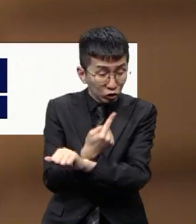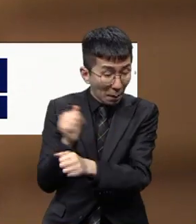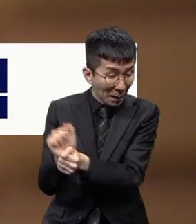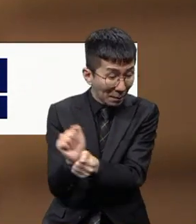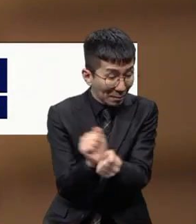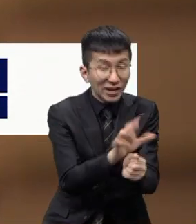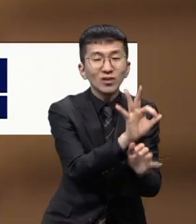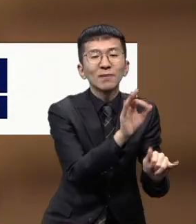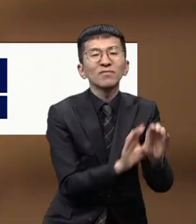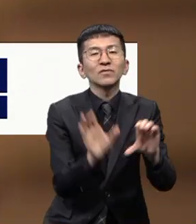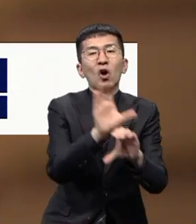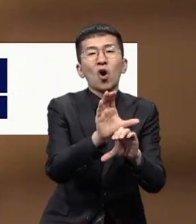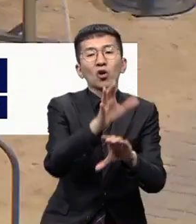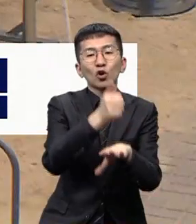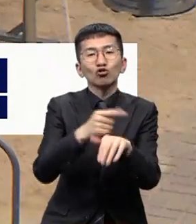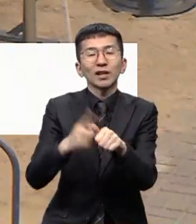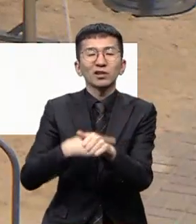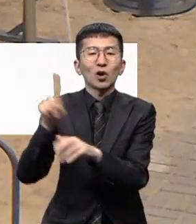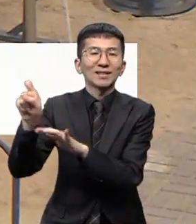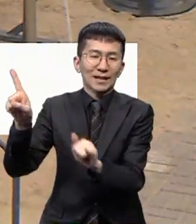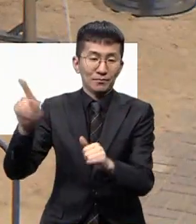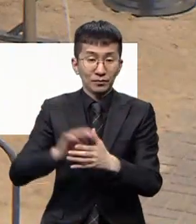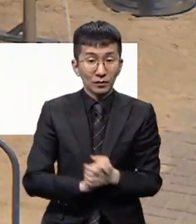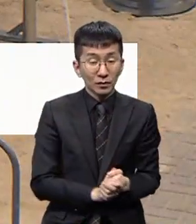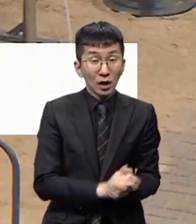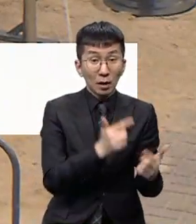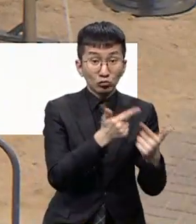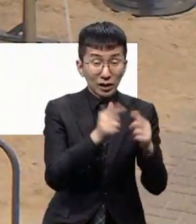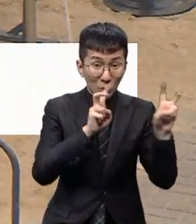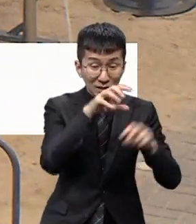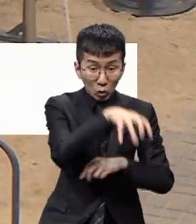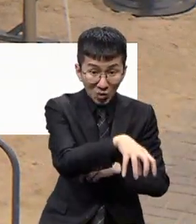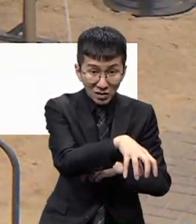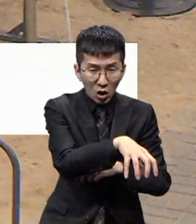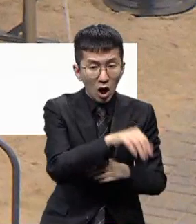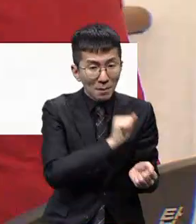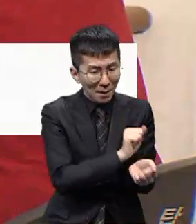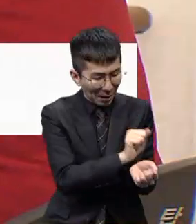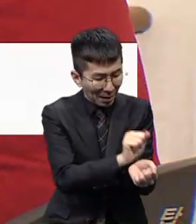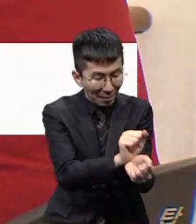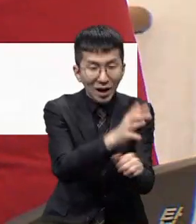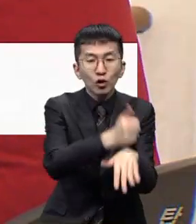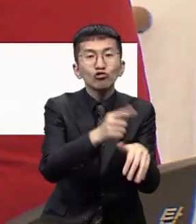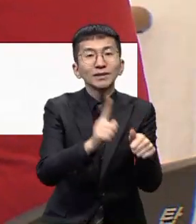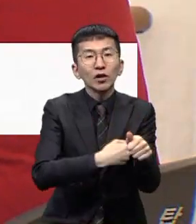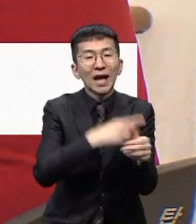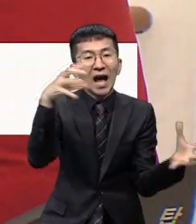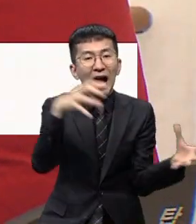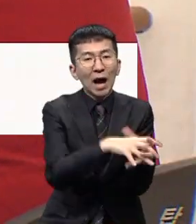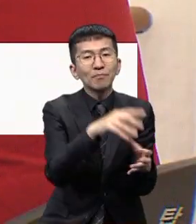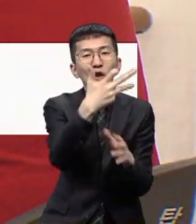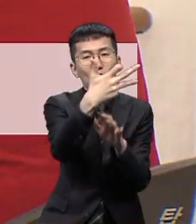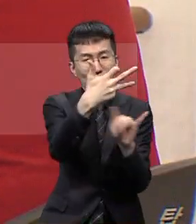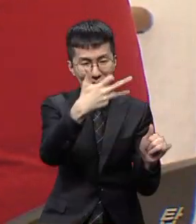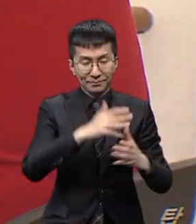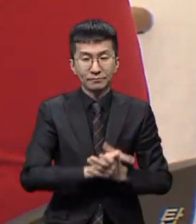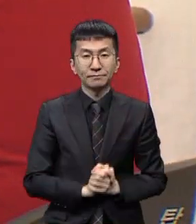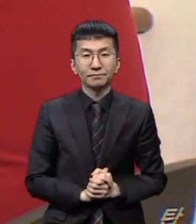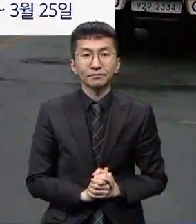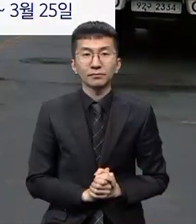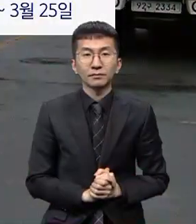추가로 감염됐고 부산 부산진구의 한 직장에서도 집단 감염이 발생해 관련 확진자는 18명이